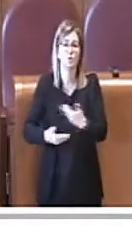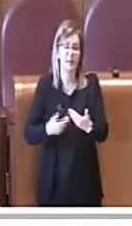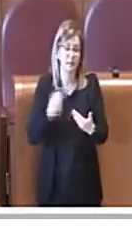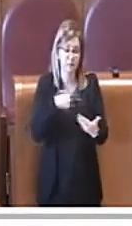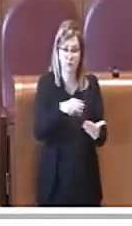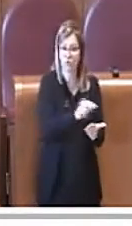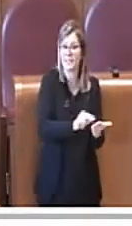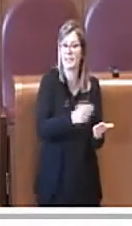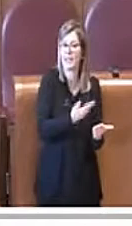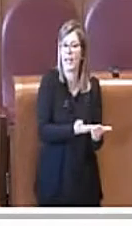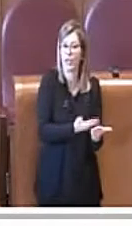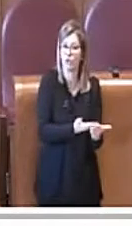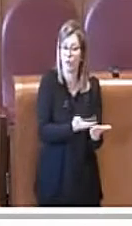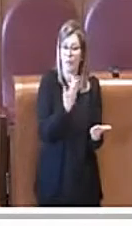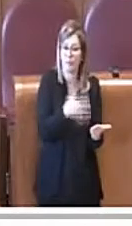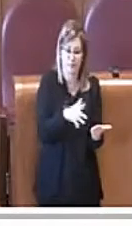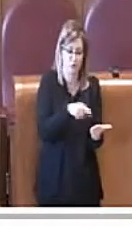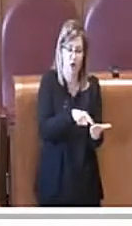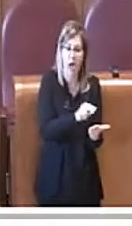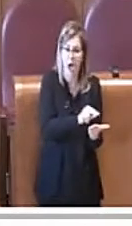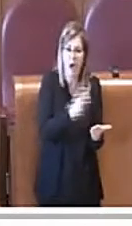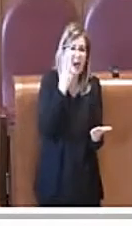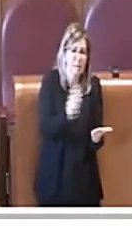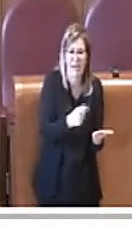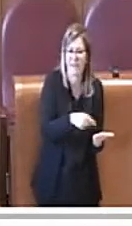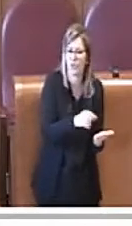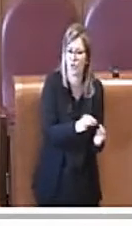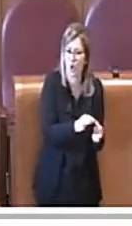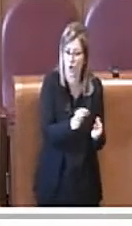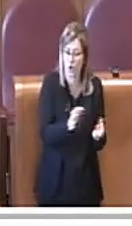scritto all'interno del concordato stesso.